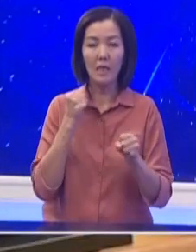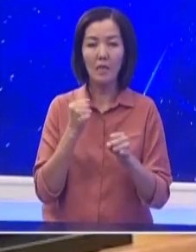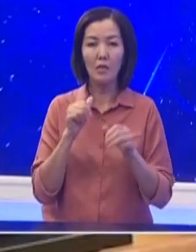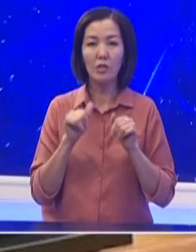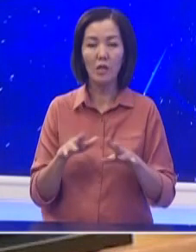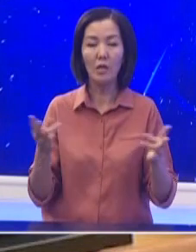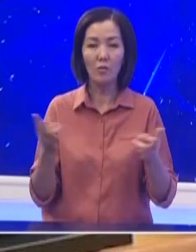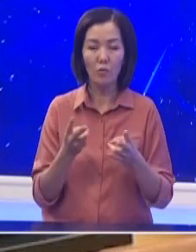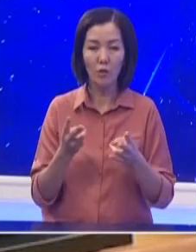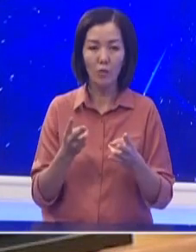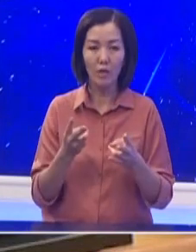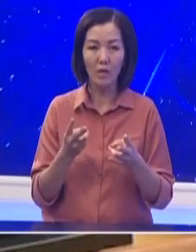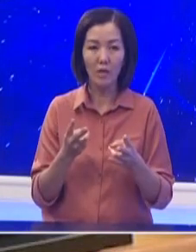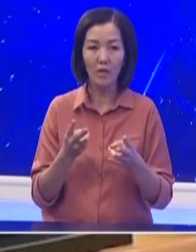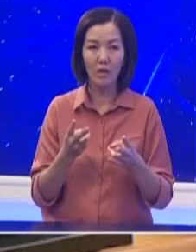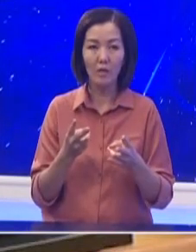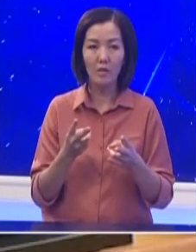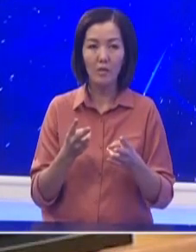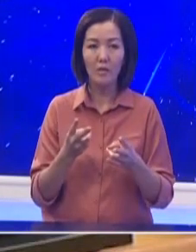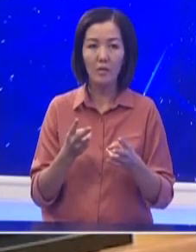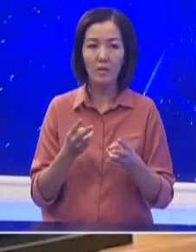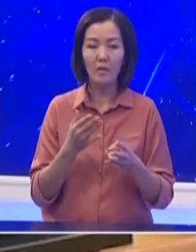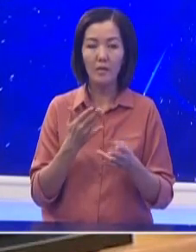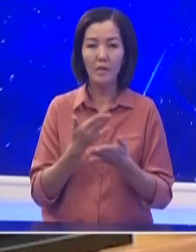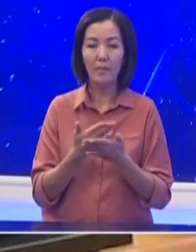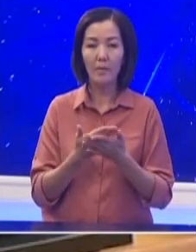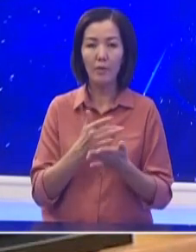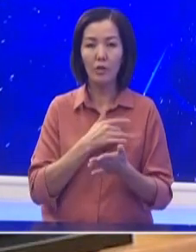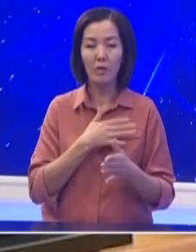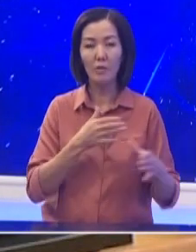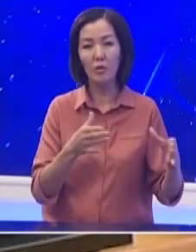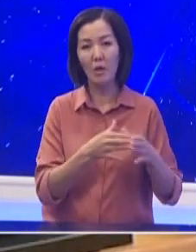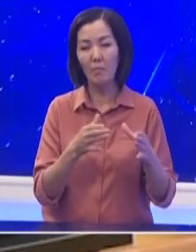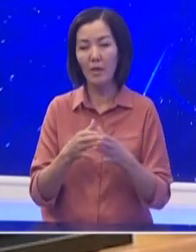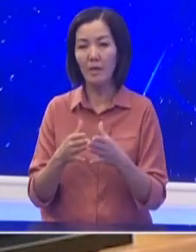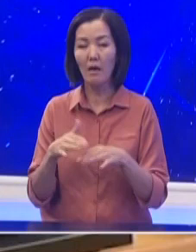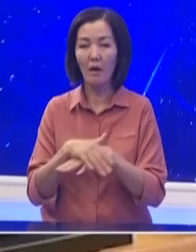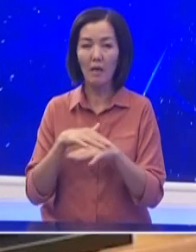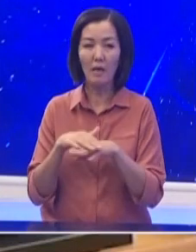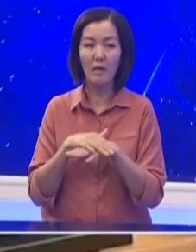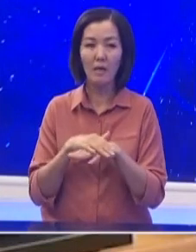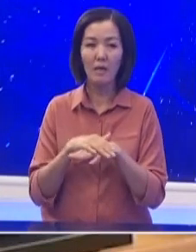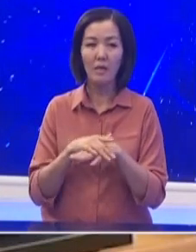шаралар қолданбаса, өз алдына олар да жеке монополист компанияларға айналып бара жатыр. Ел халық сіздің Қазақ газдың немесе